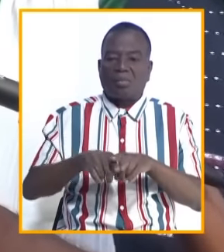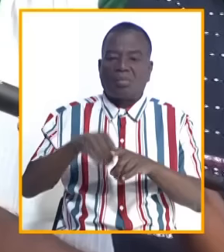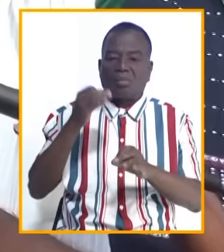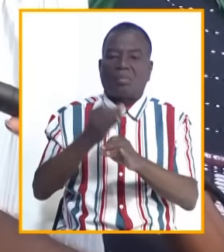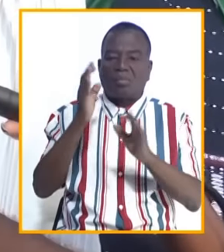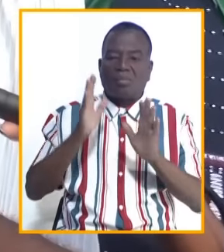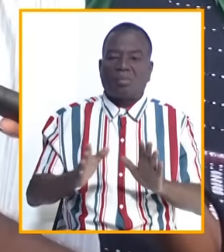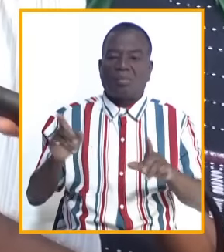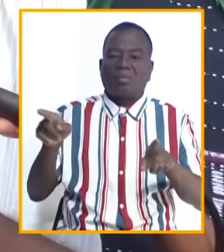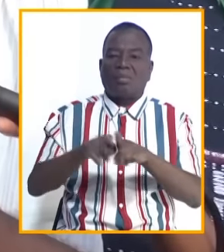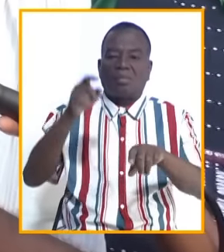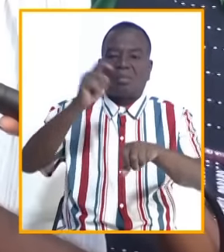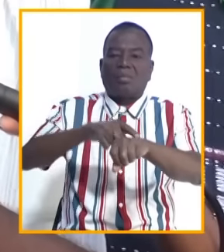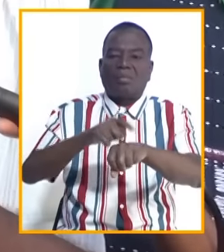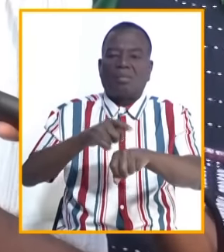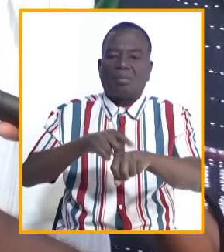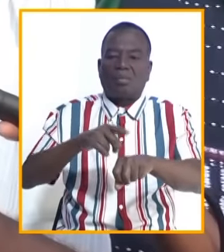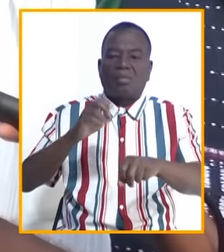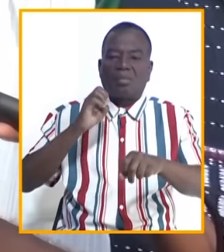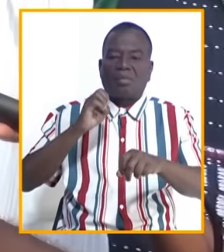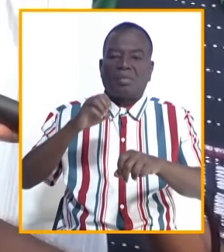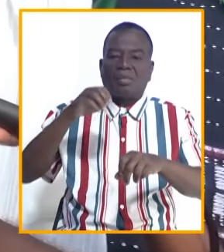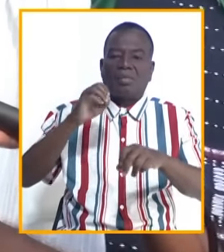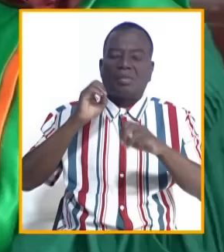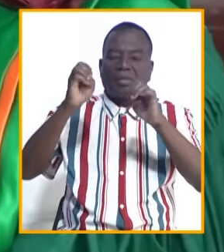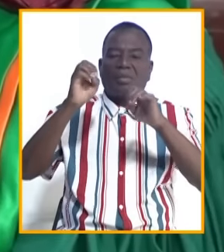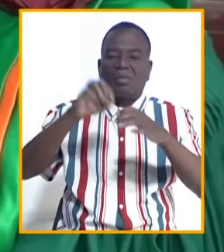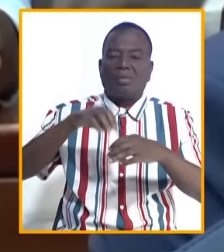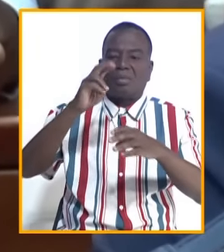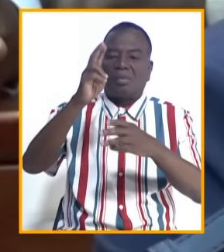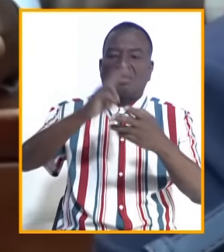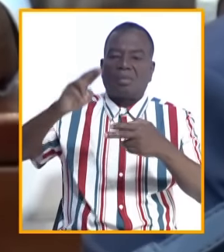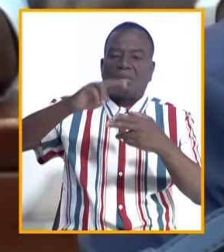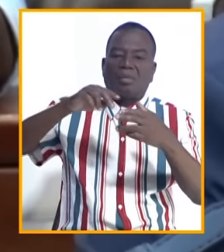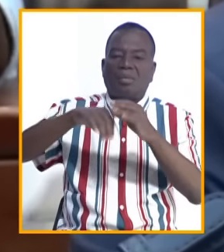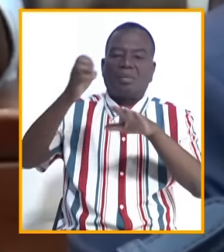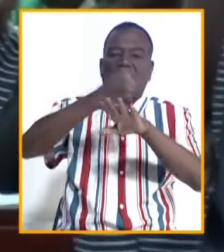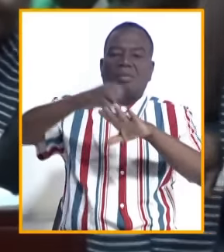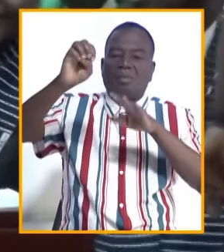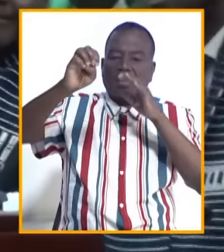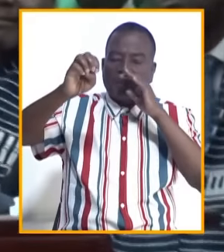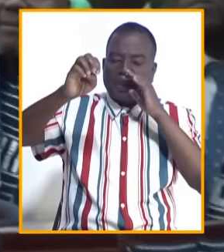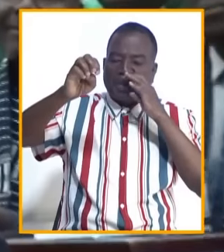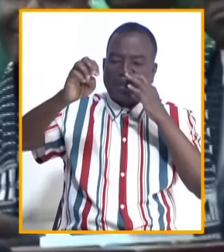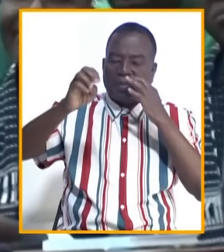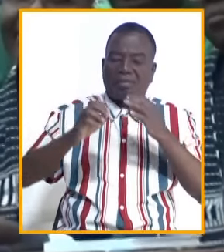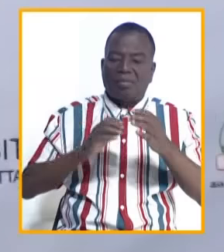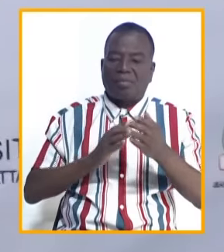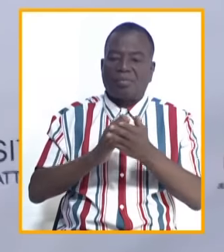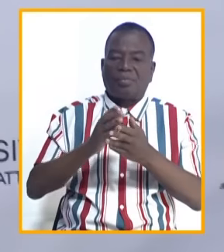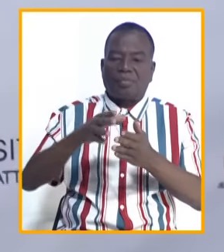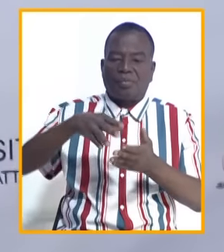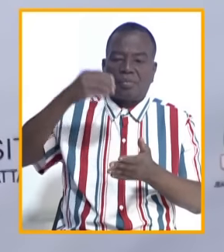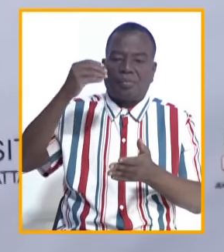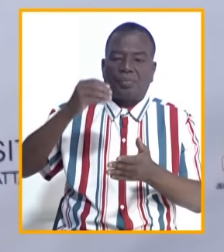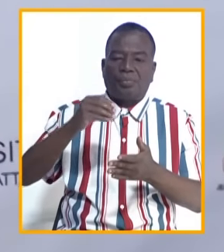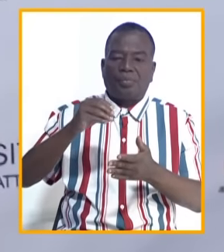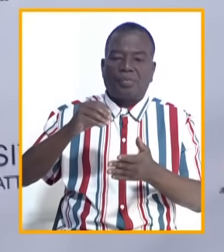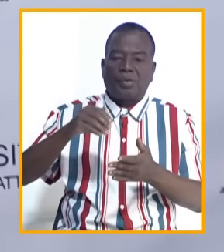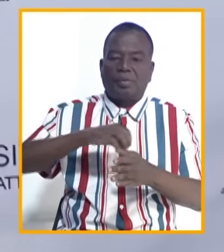d'Ivoire et en même temps être en train d'enseigner dans une université à l'étranger. Une main tendue bien appréciée par les étudiants de Korogo. Le